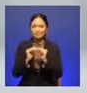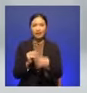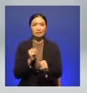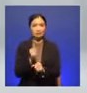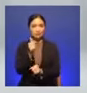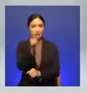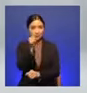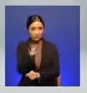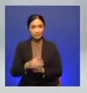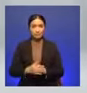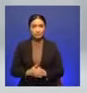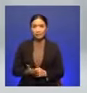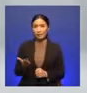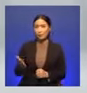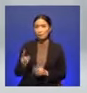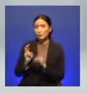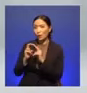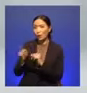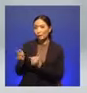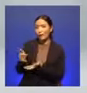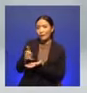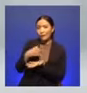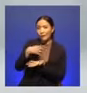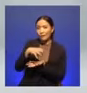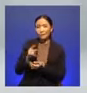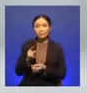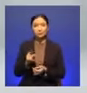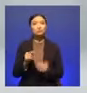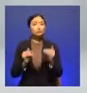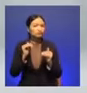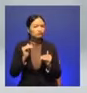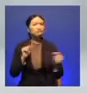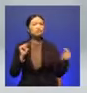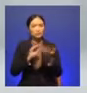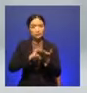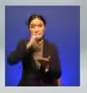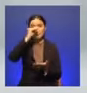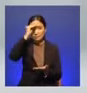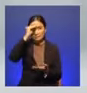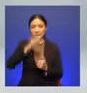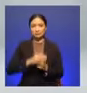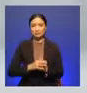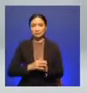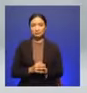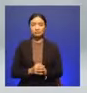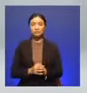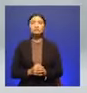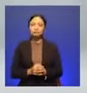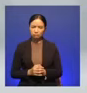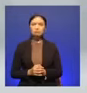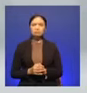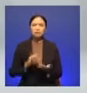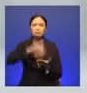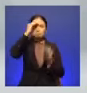อยู่เมื่อสักครู่พี่กะลอกพูดถึงความเหลื่อมล้ำทางด้านการศึกษานำมาซึ่งความเหลื่อมล้ำ